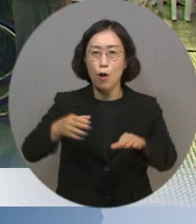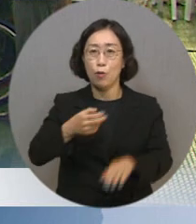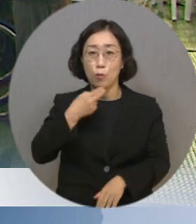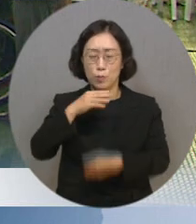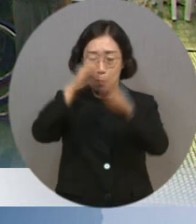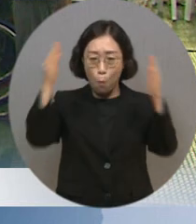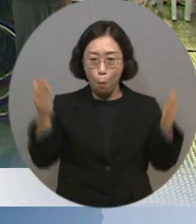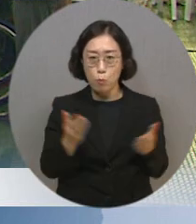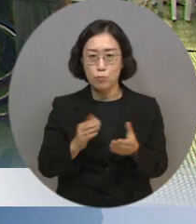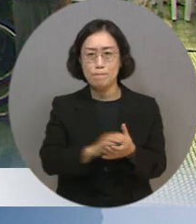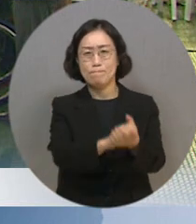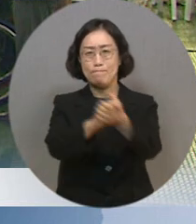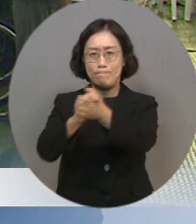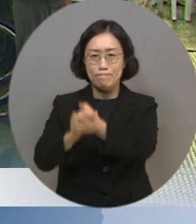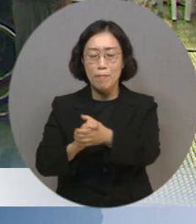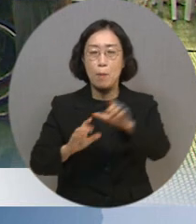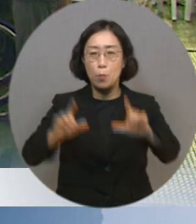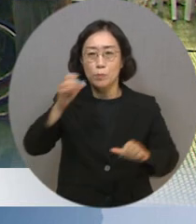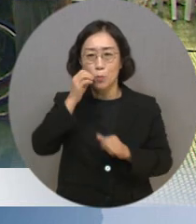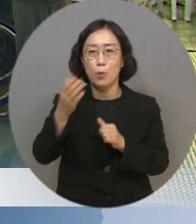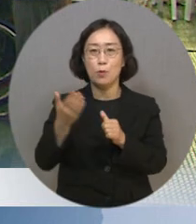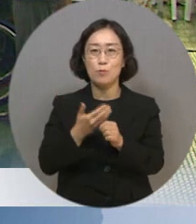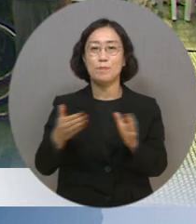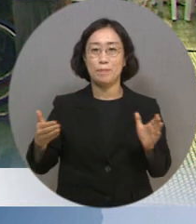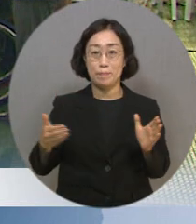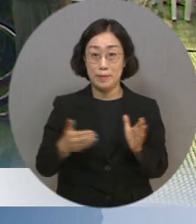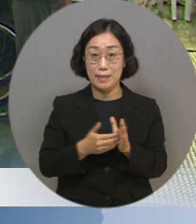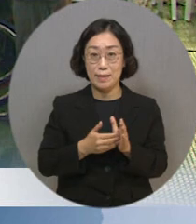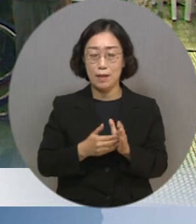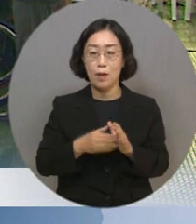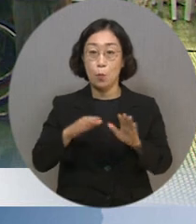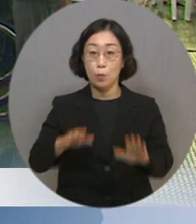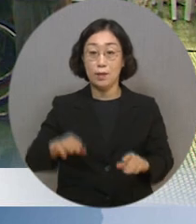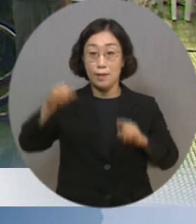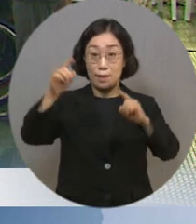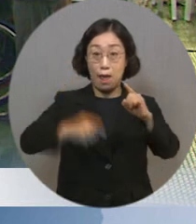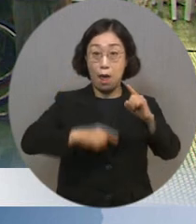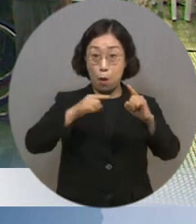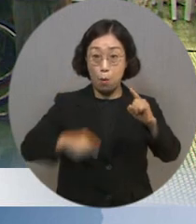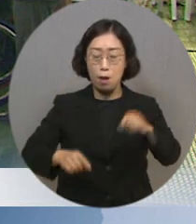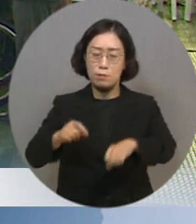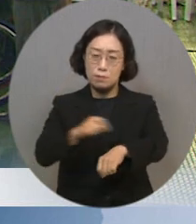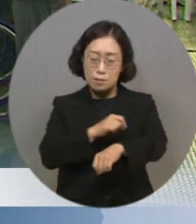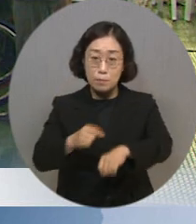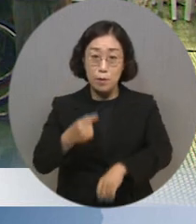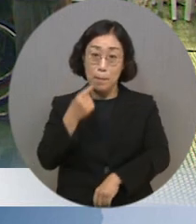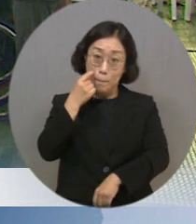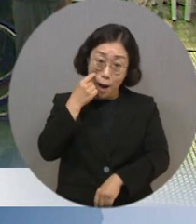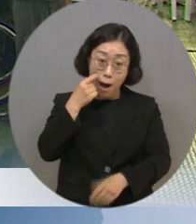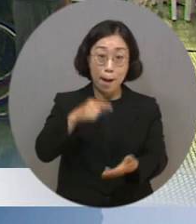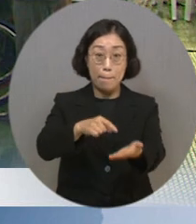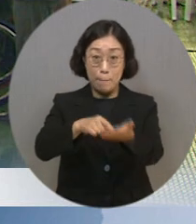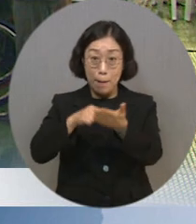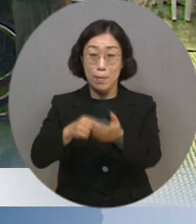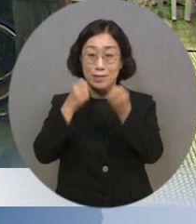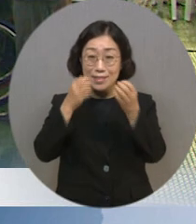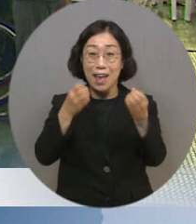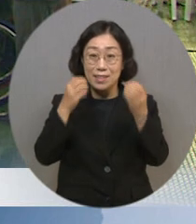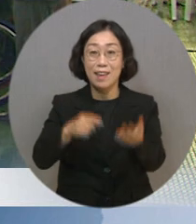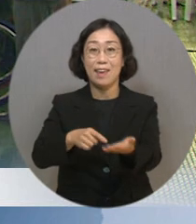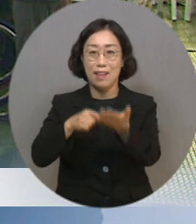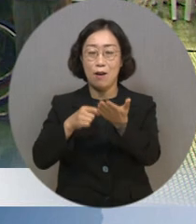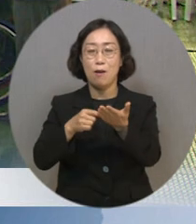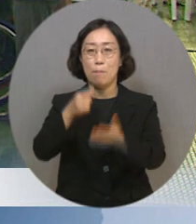모두가 하나 되는 화합의 시간이 펼쳐졌는데요. 이번 대회에서는 특별히 눈여겨볼 새로운 시도들이 많았다고